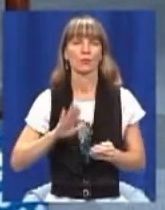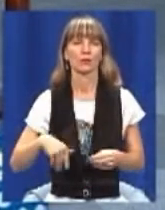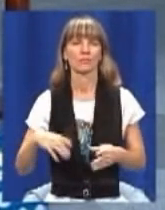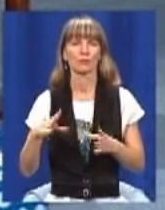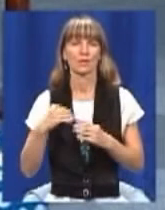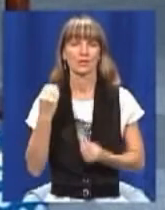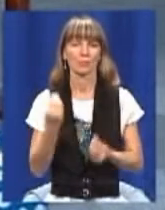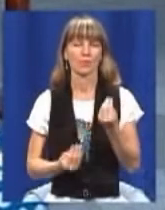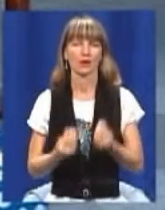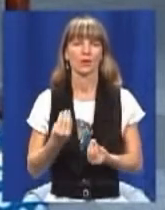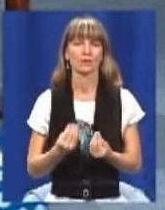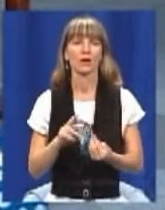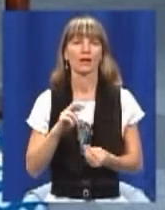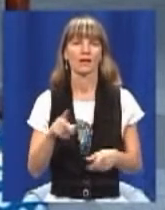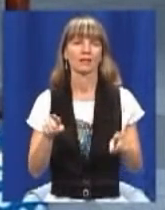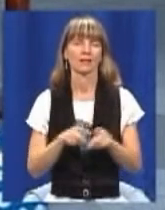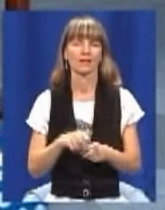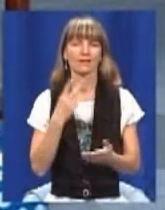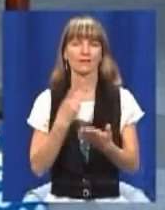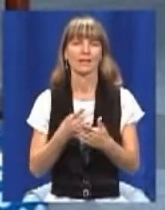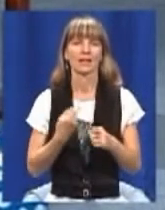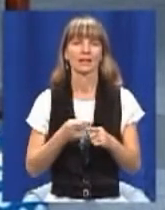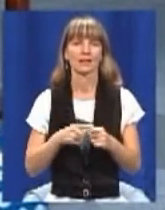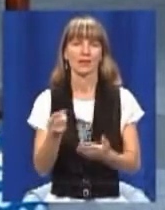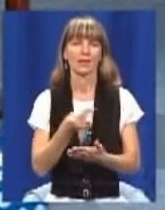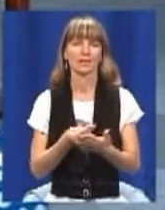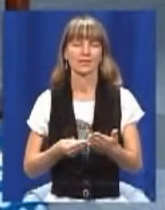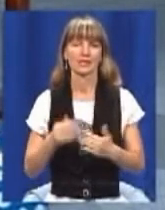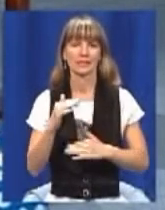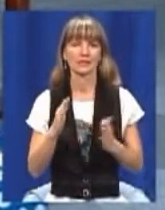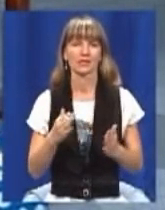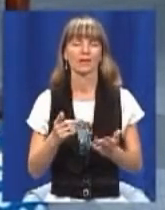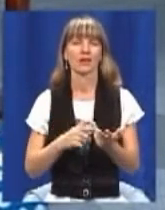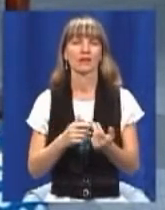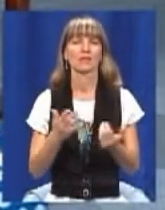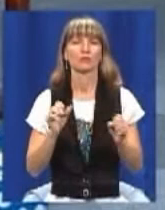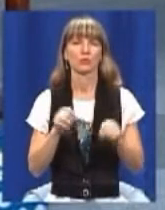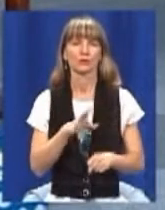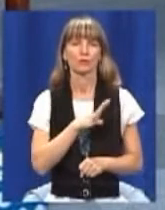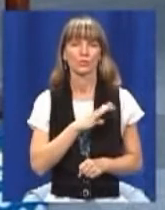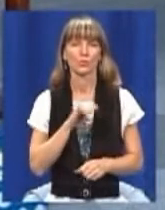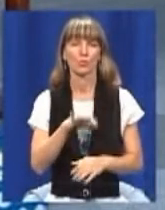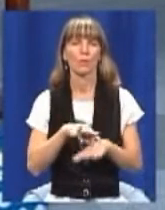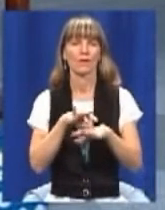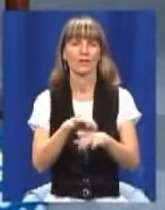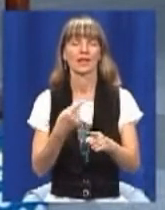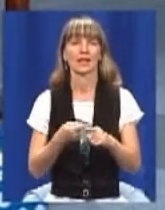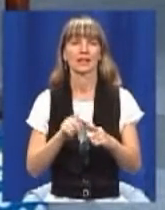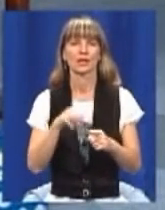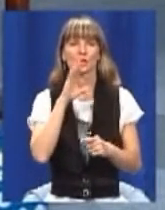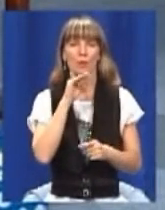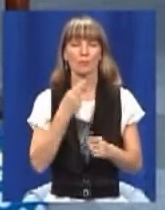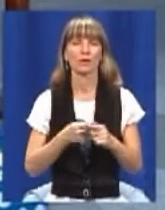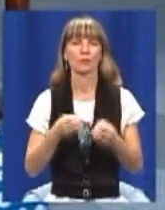обов'язково пограємось. Ну от якось так виглядає оця вся картина, тому що ну, це такі варіанти, які можуть бути у поведінці цього песика.